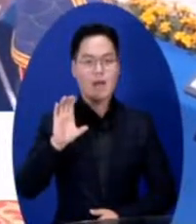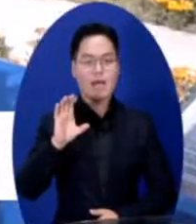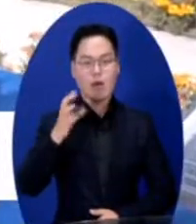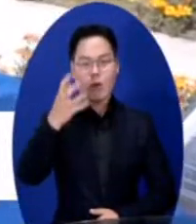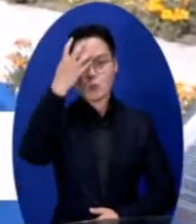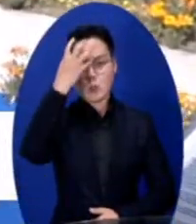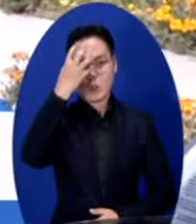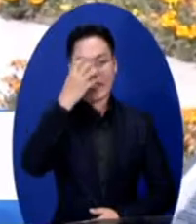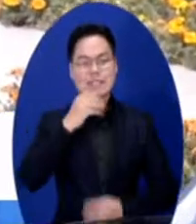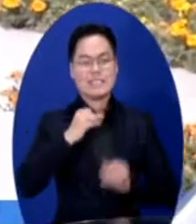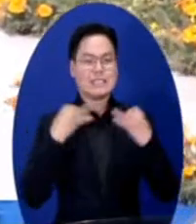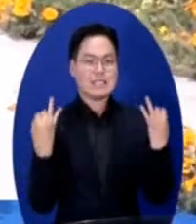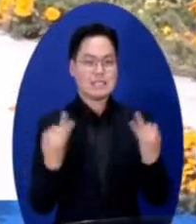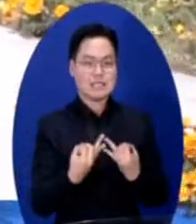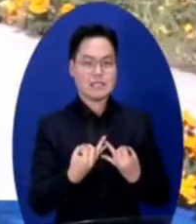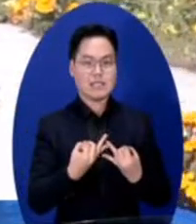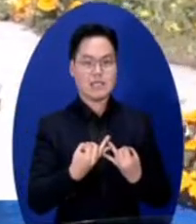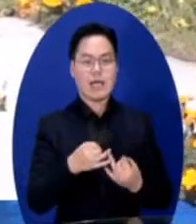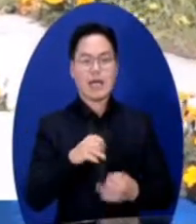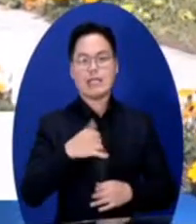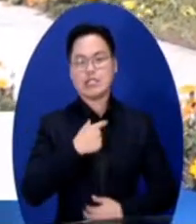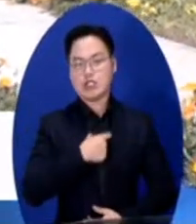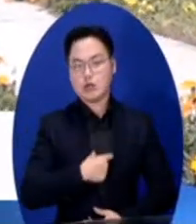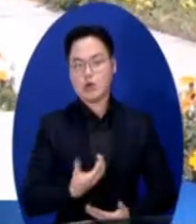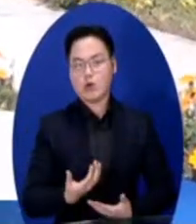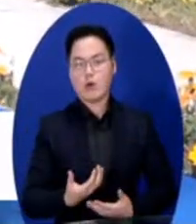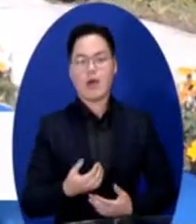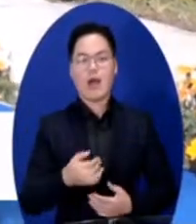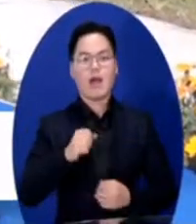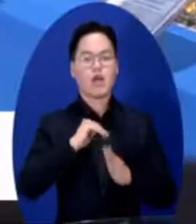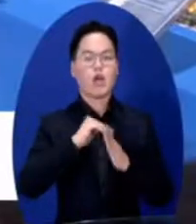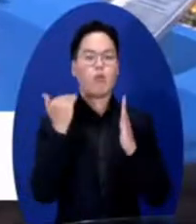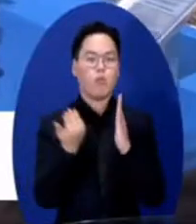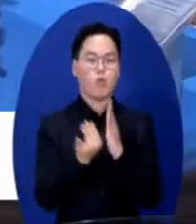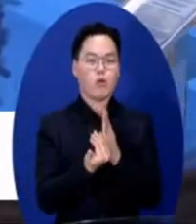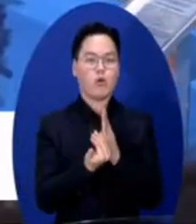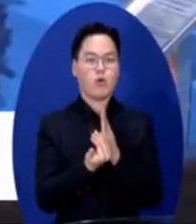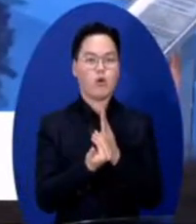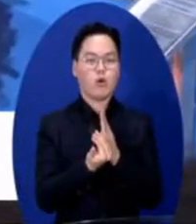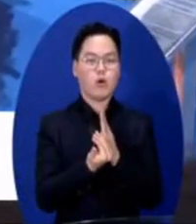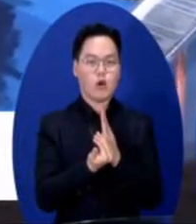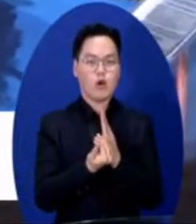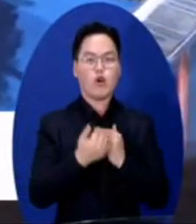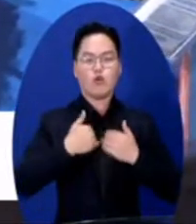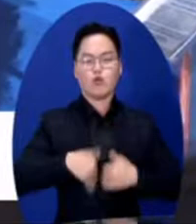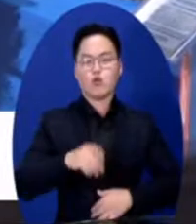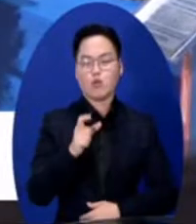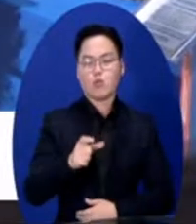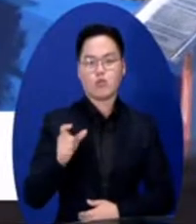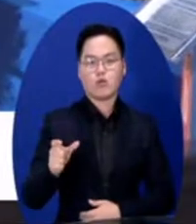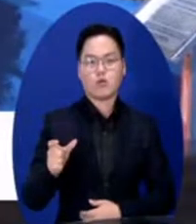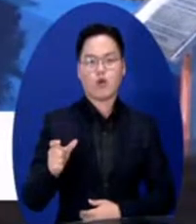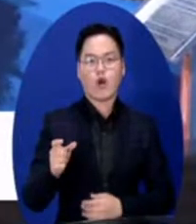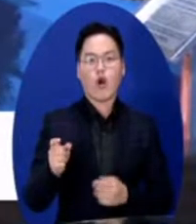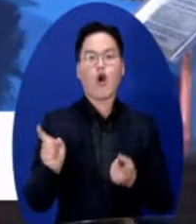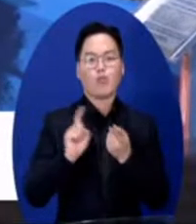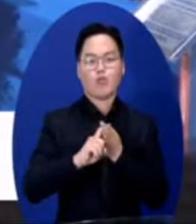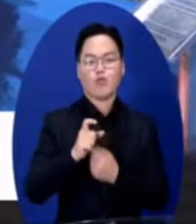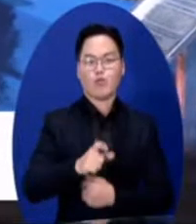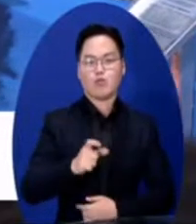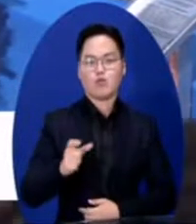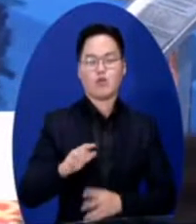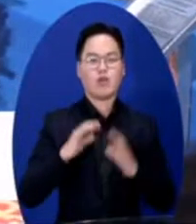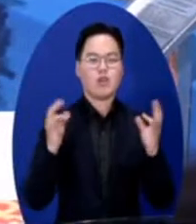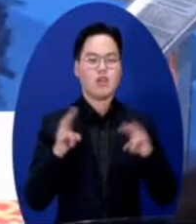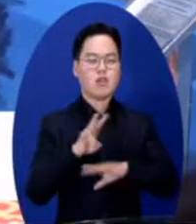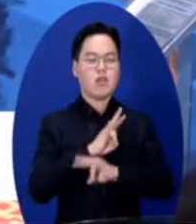хурлын засгийн газрын зарим гишүүн, за мөн хэлмэгдэгсдийн арг ирийнхэн гэр бүлийнхэн төрөл төрөгсдийн төлөөлөлгээд нийгмийн